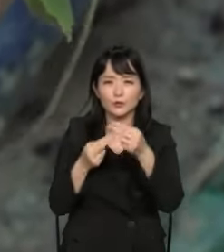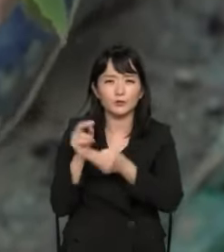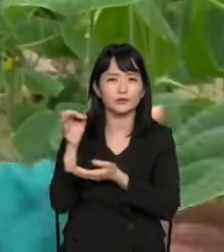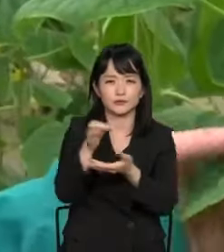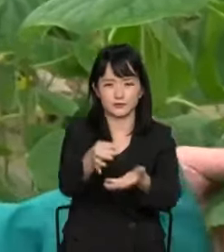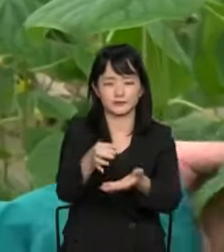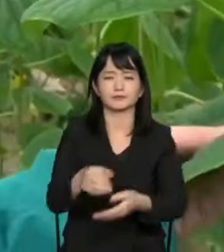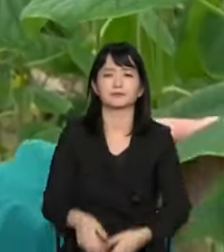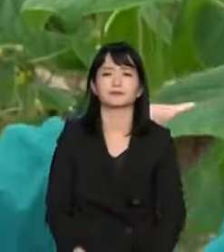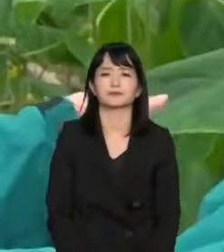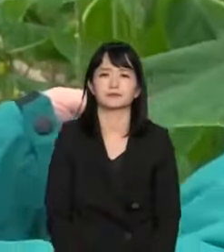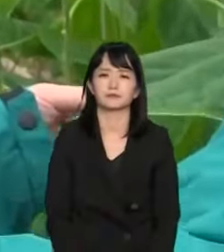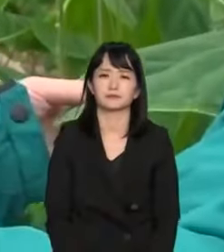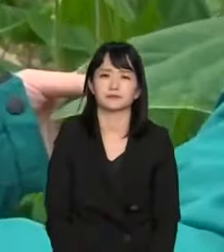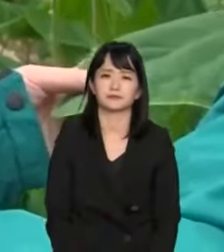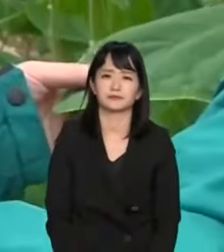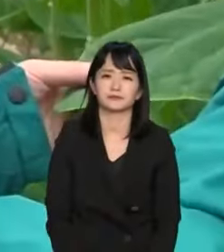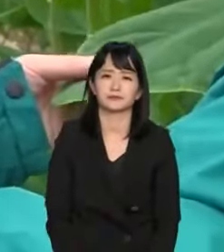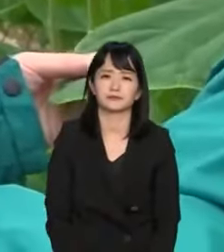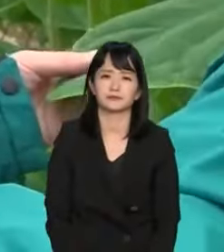했 JTBC 하입니다